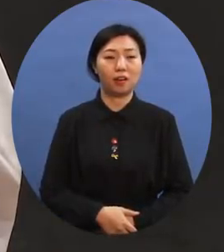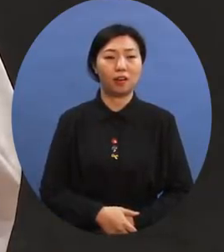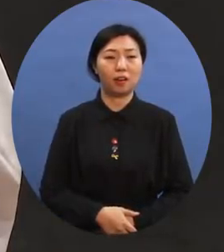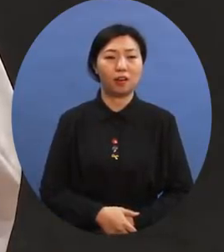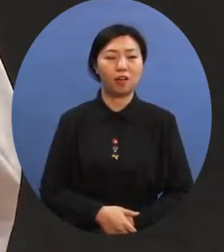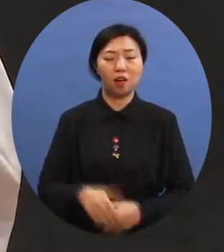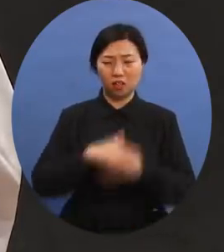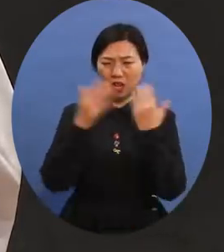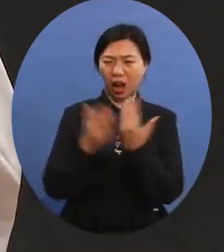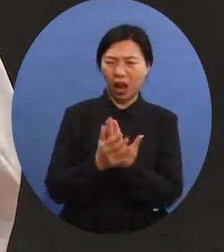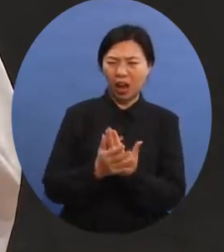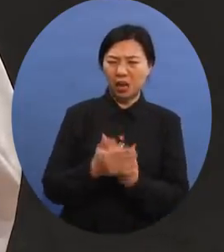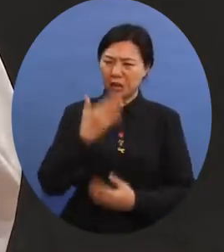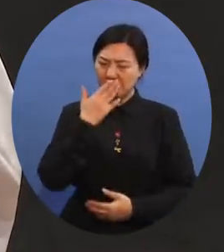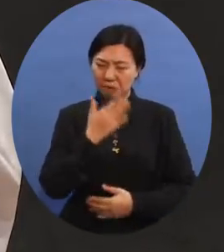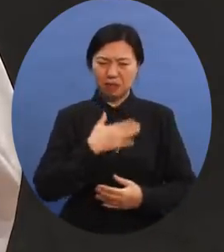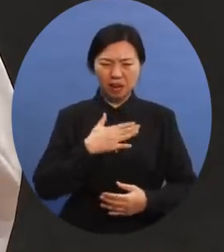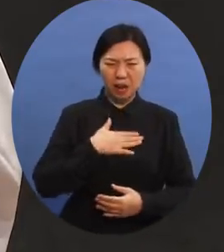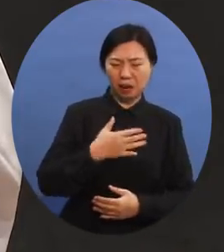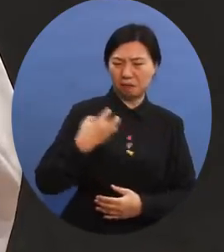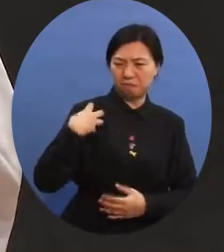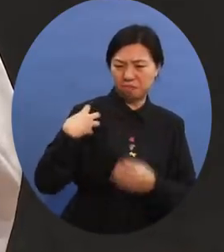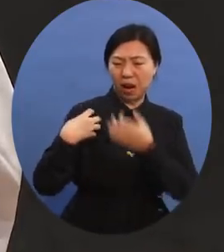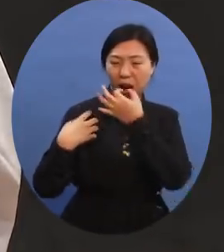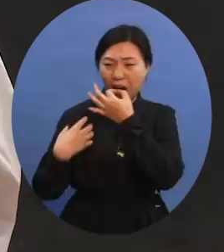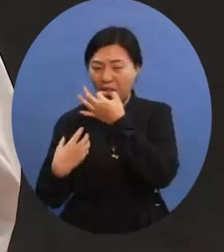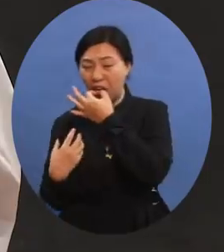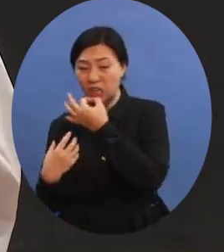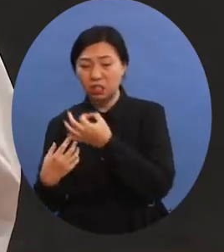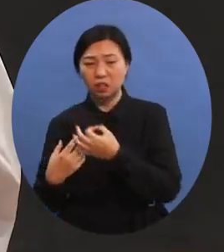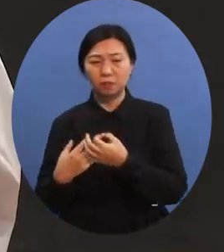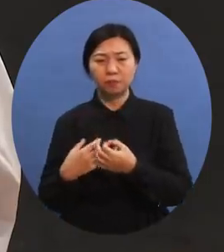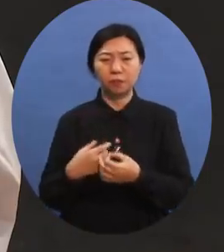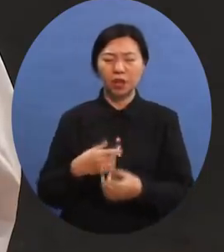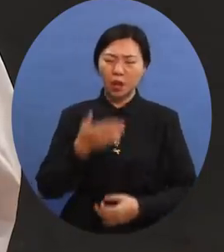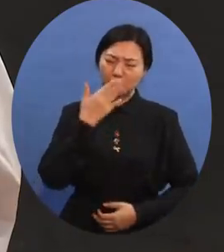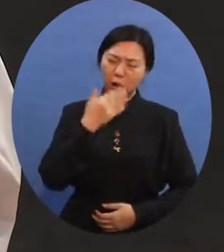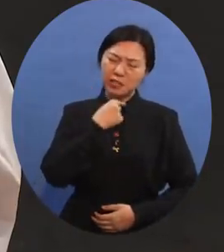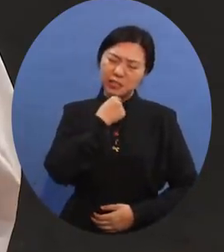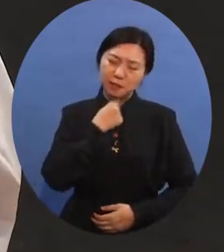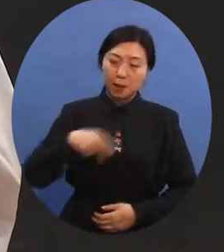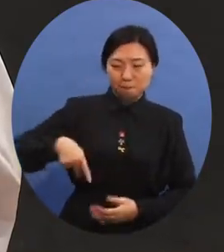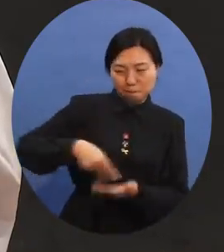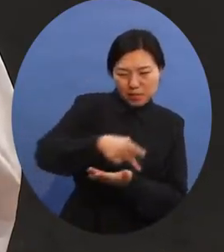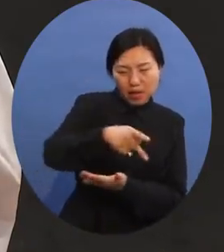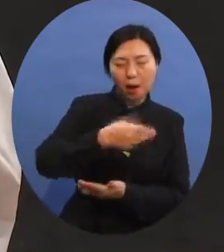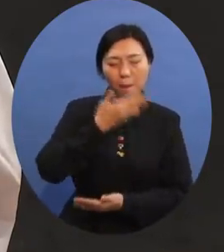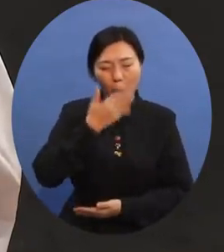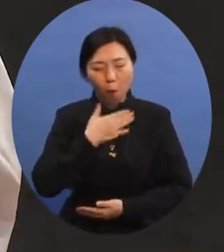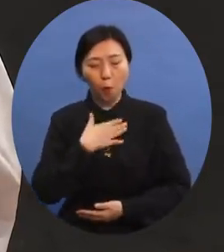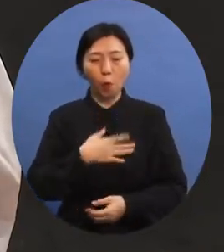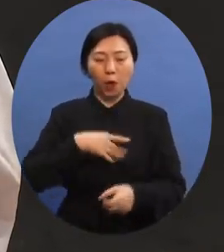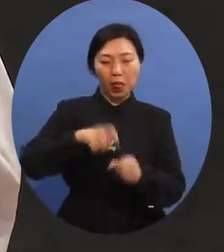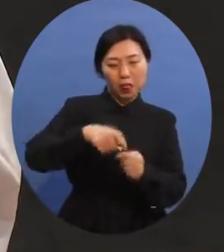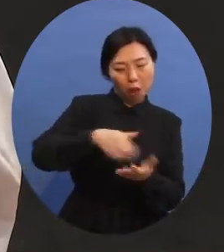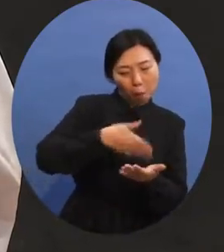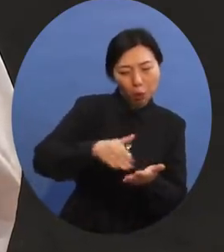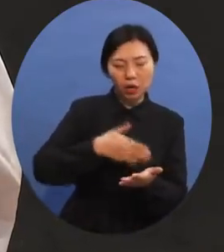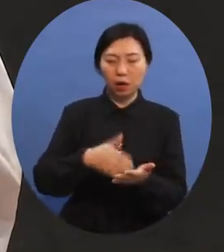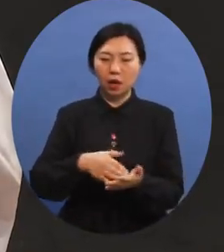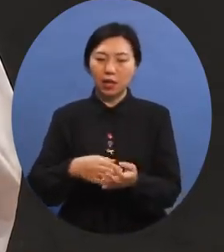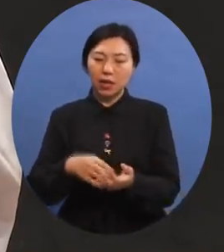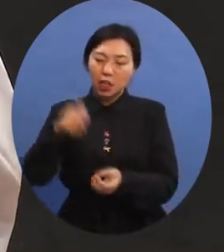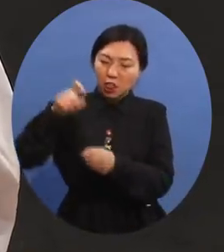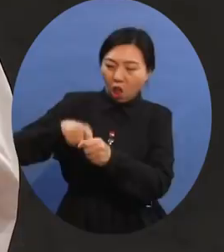그걸 어떻게 그렇게 다 해? 자기가 아무리 저 먹고 싶지만 피자도 먹고 떡볶이도 먹고 찰떡도